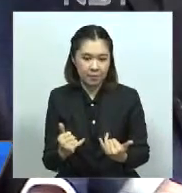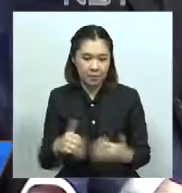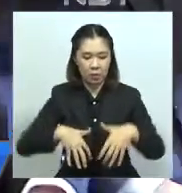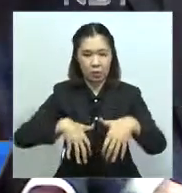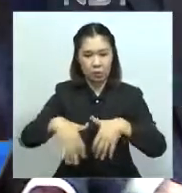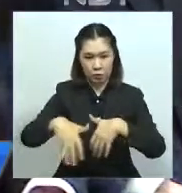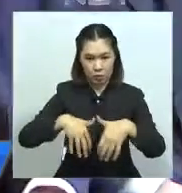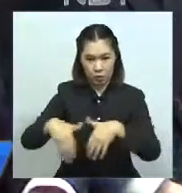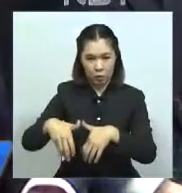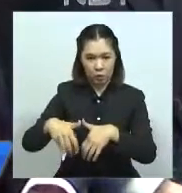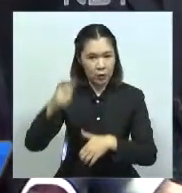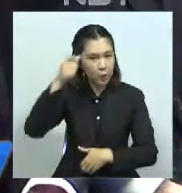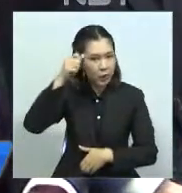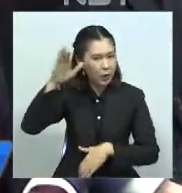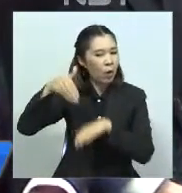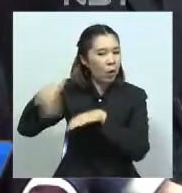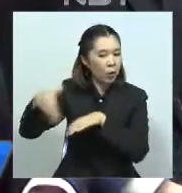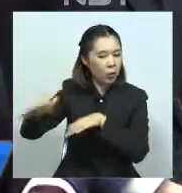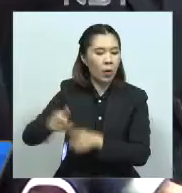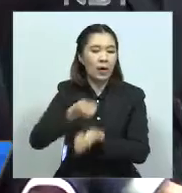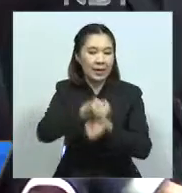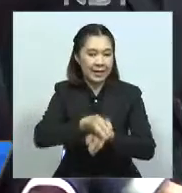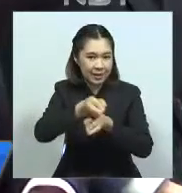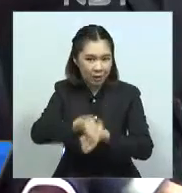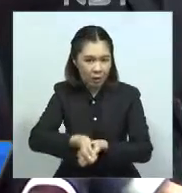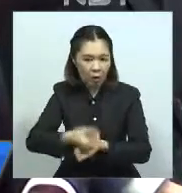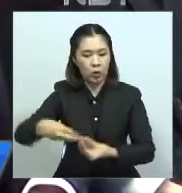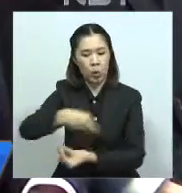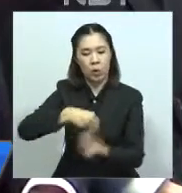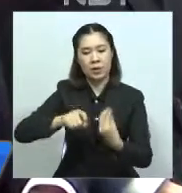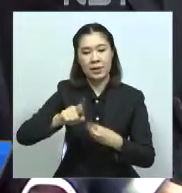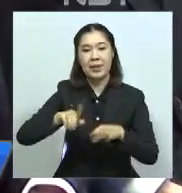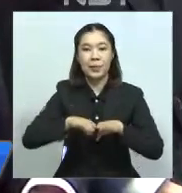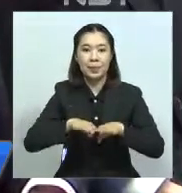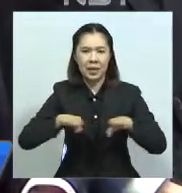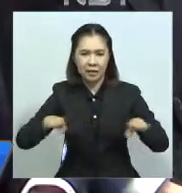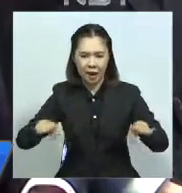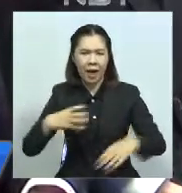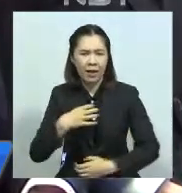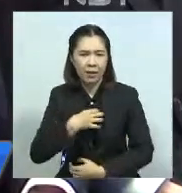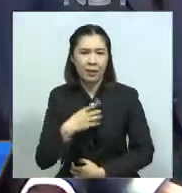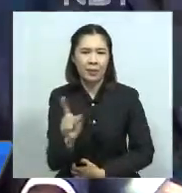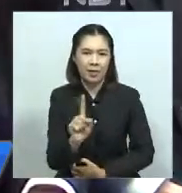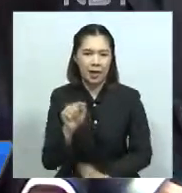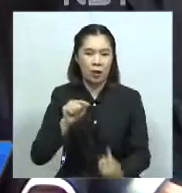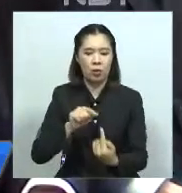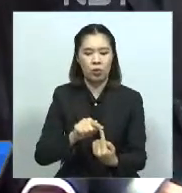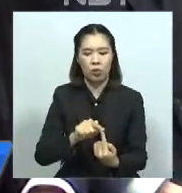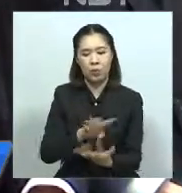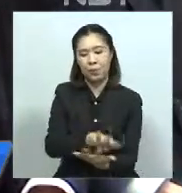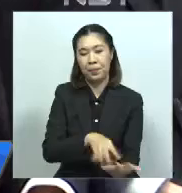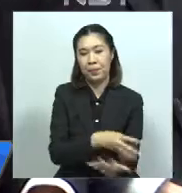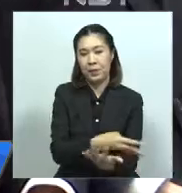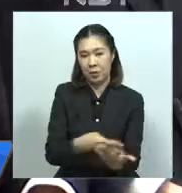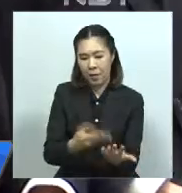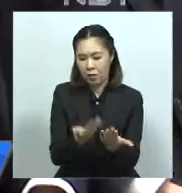าชนในชนบทเกษตรกรหรือว่าเศรษฐกิจรากหญ้าเนี่ยกำลังต้องการนะครับมาตรการหรือนโยบาย